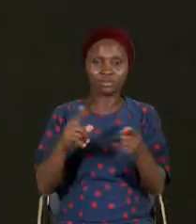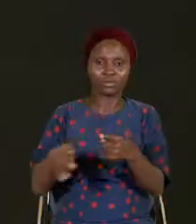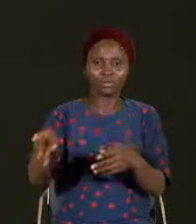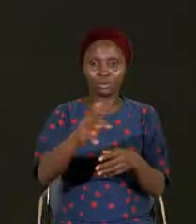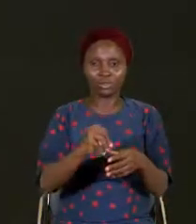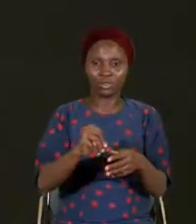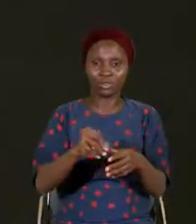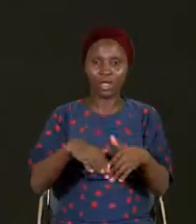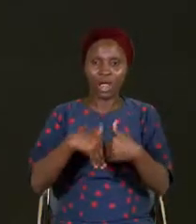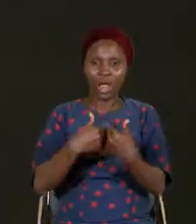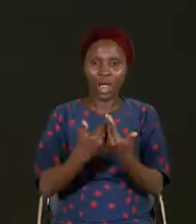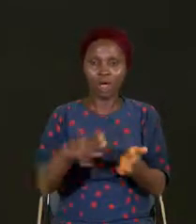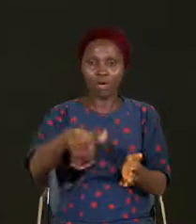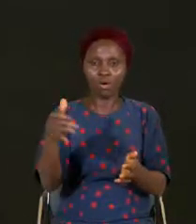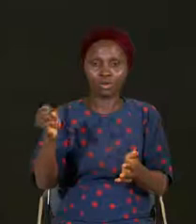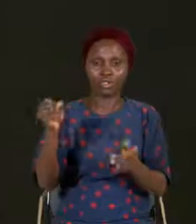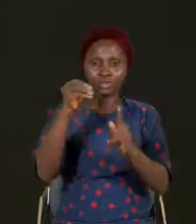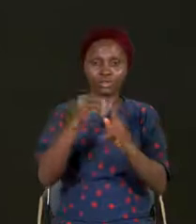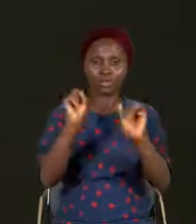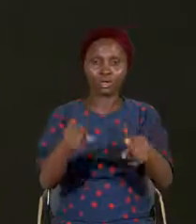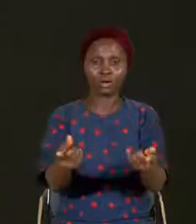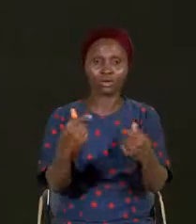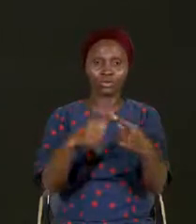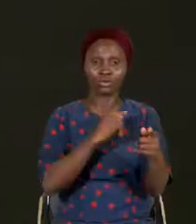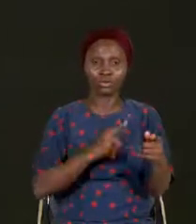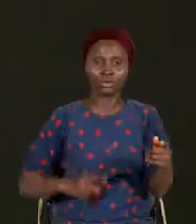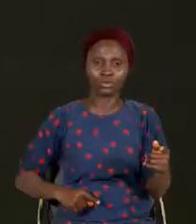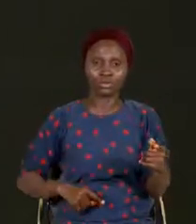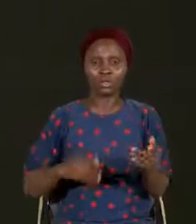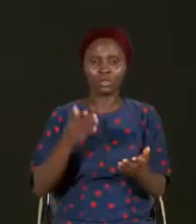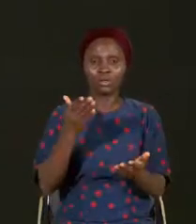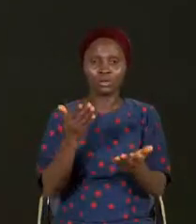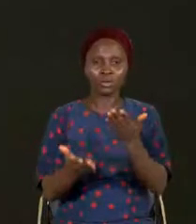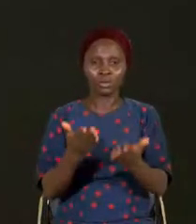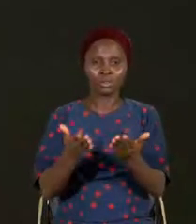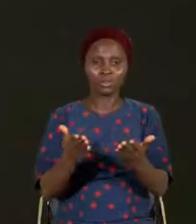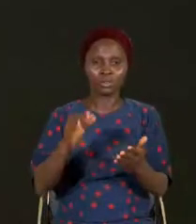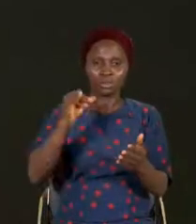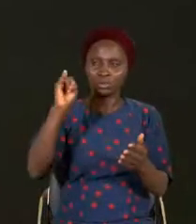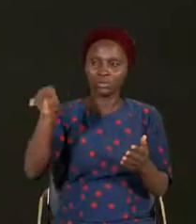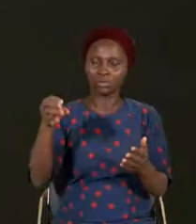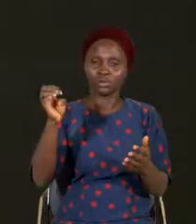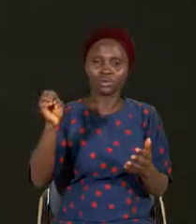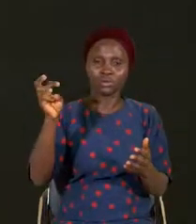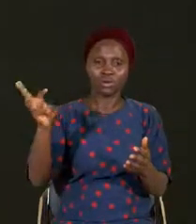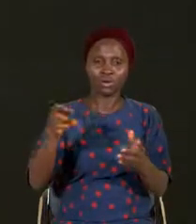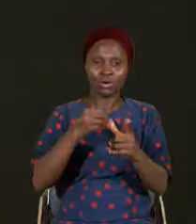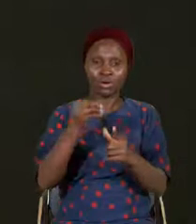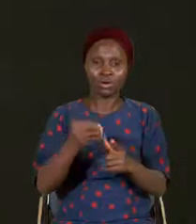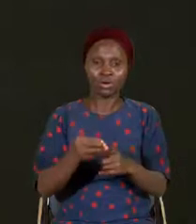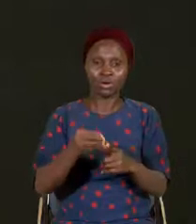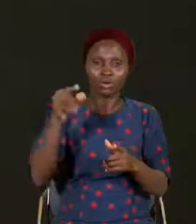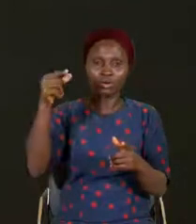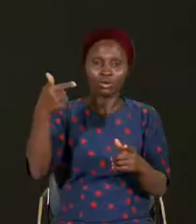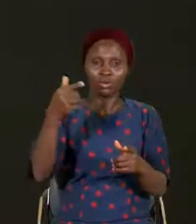leur a révélé comment d'autres sont venus au Seigneur, qu'ils soient juifs ou païens, qu'il soit un